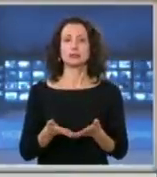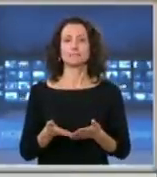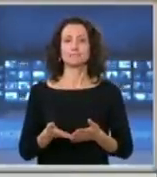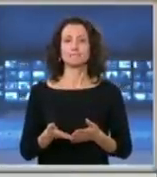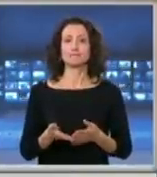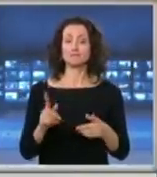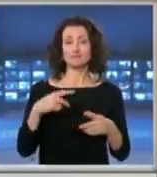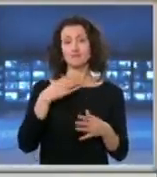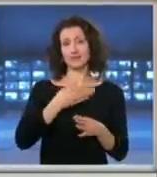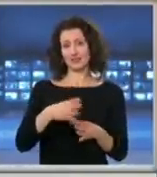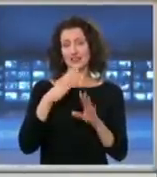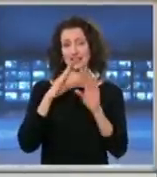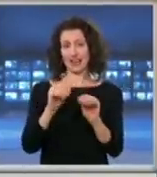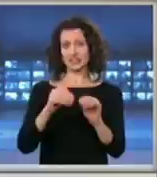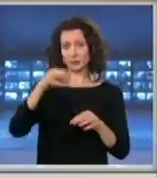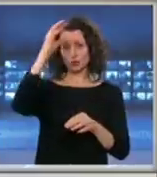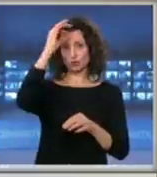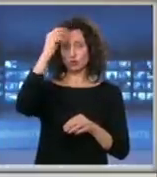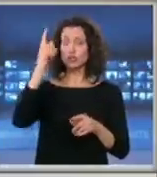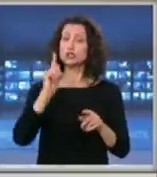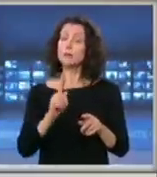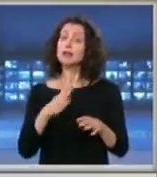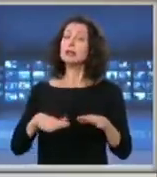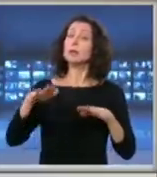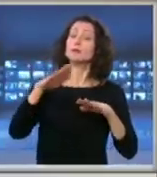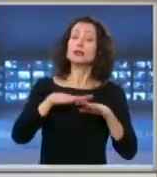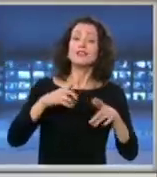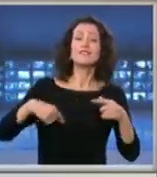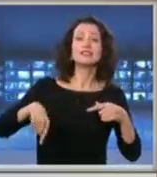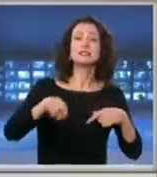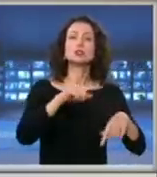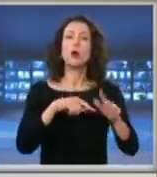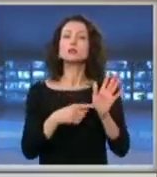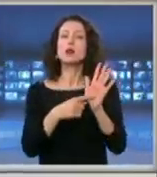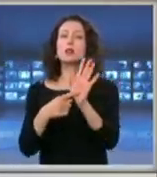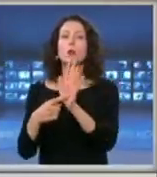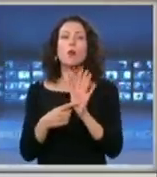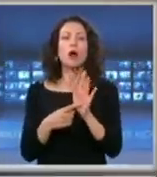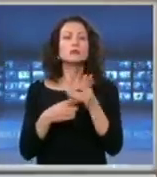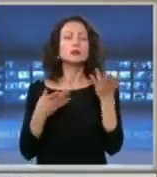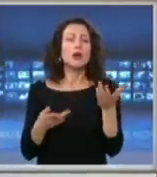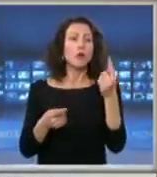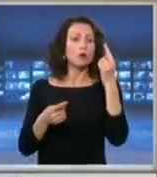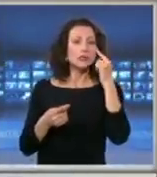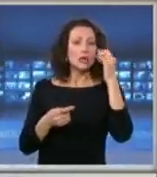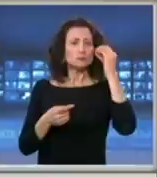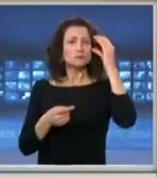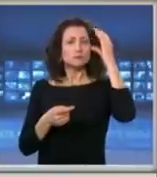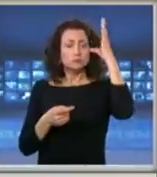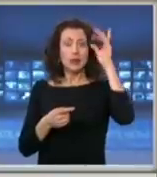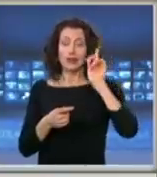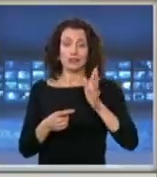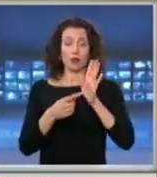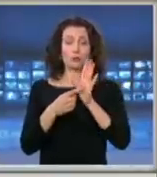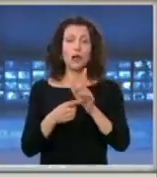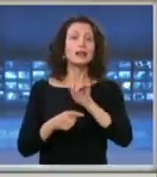ще бъдат поставени на изпитите в ситуация да покажат това, което знаят. Няма да има